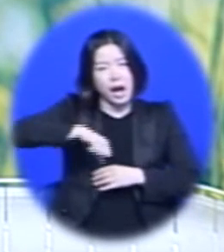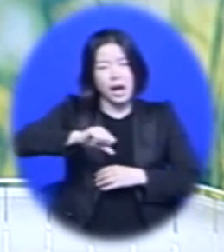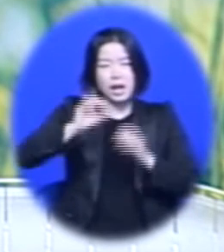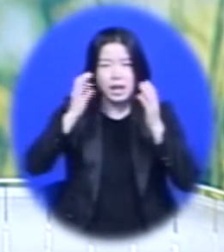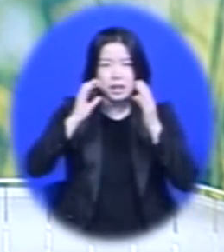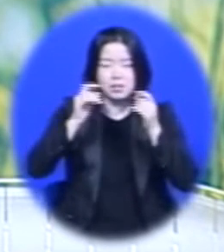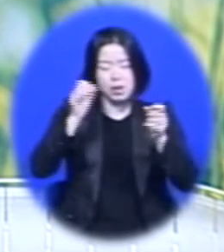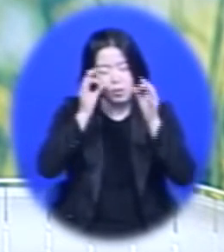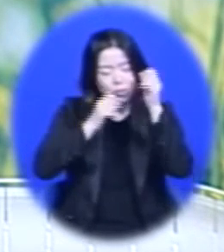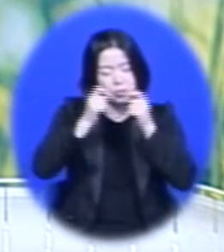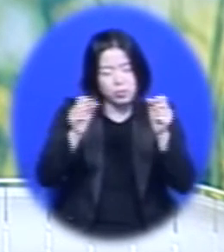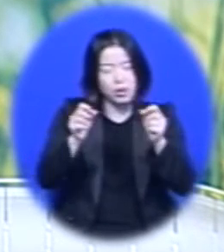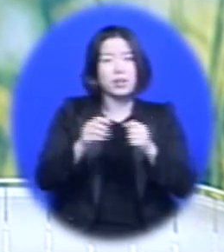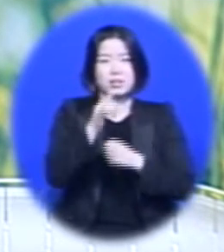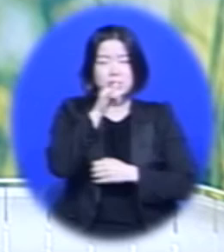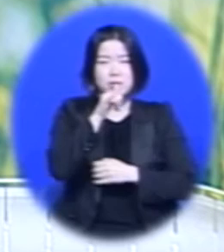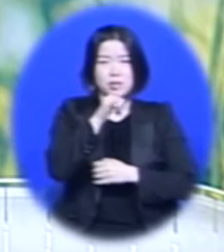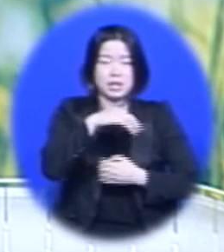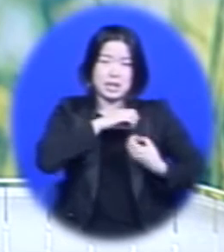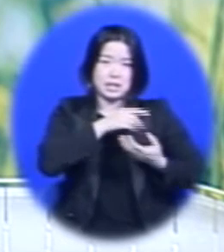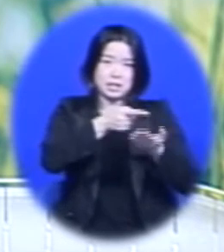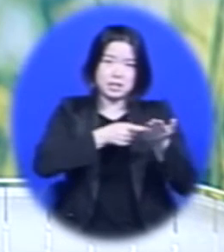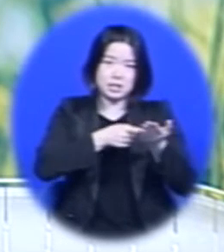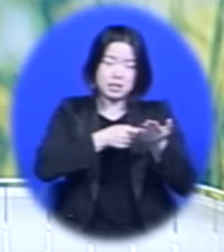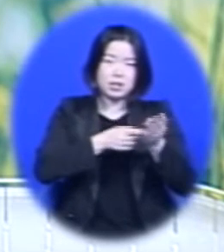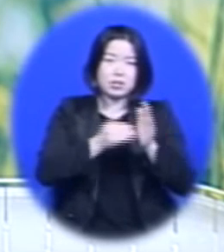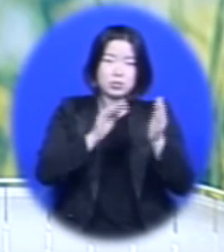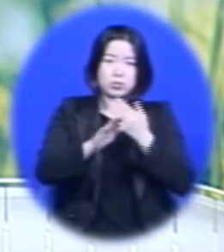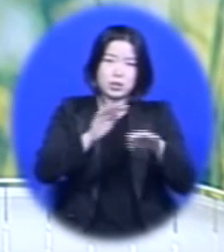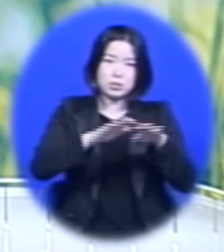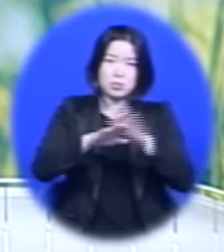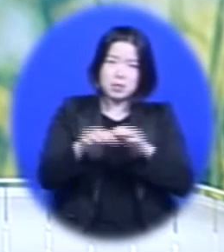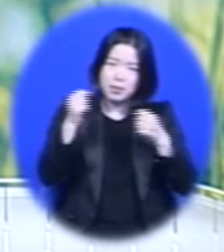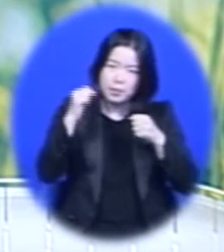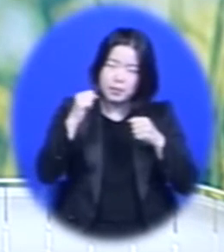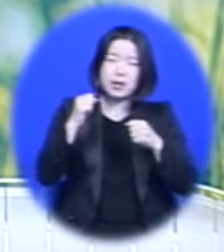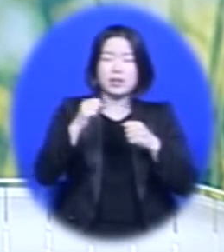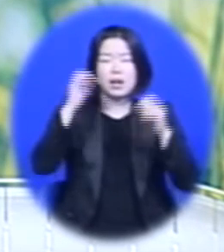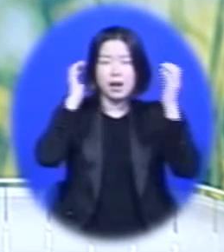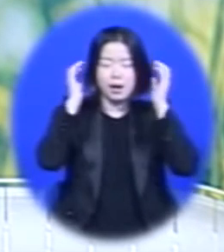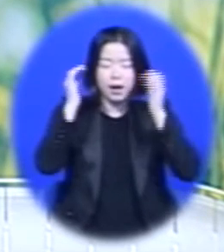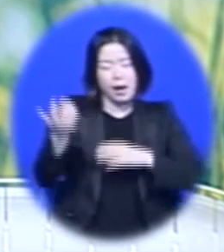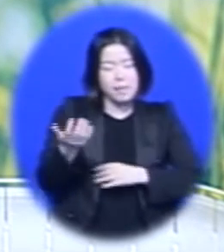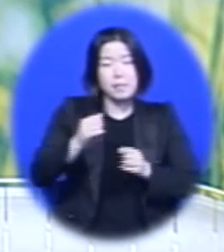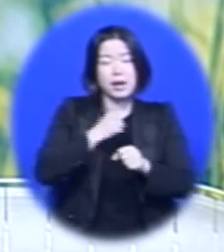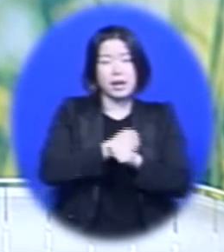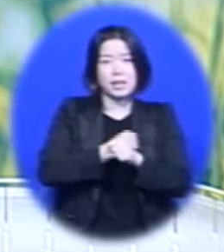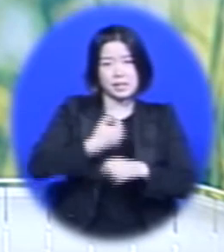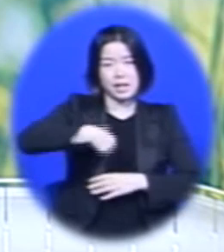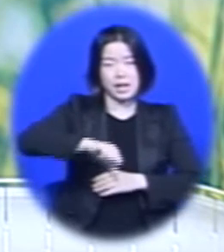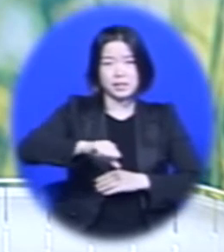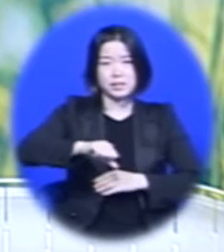울부짖었습니다. 심장 수술을 받은 후 손발을 덜덜 떨며 고통스러워하는 아들의 모습을